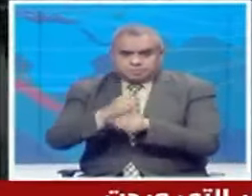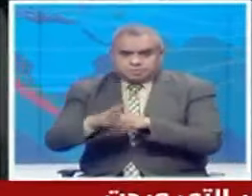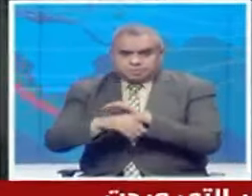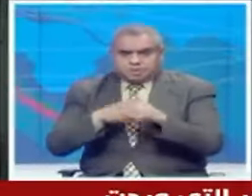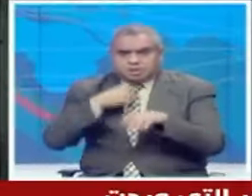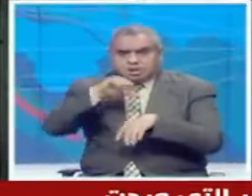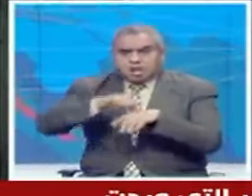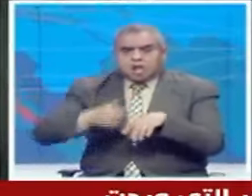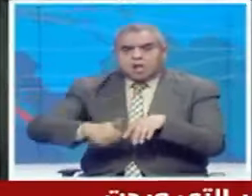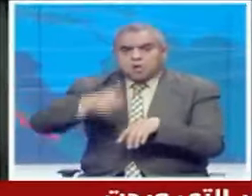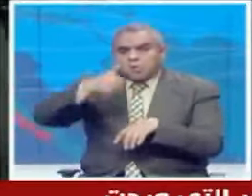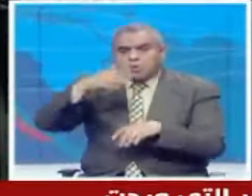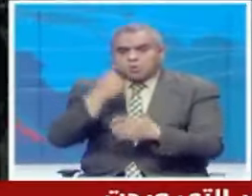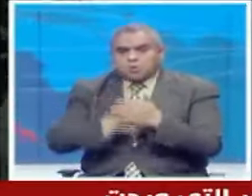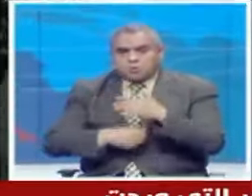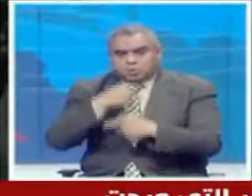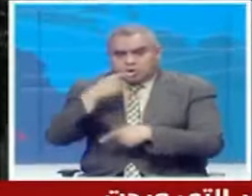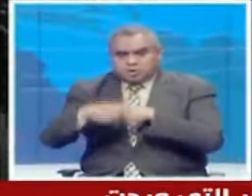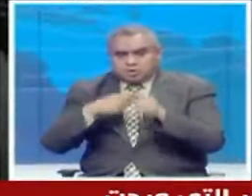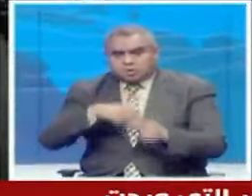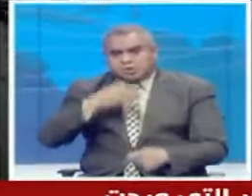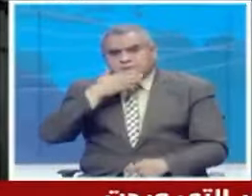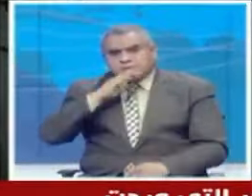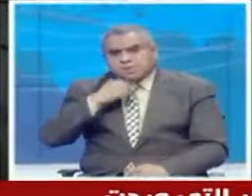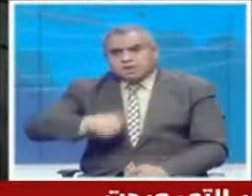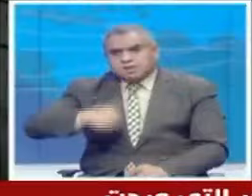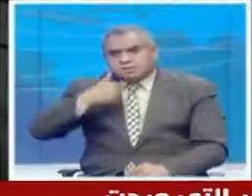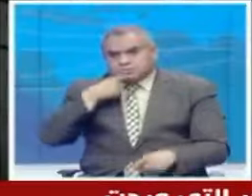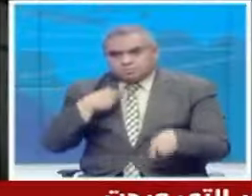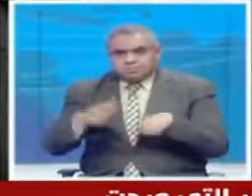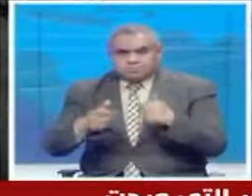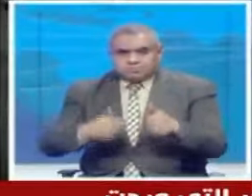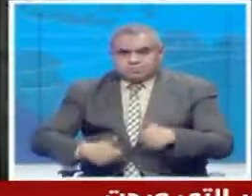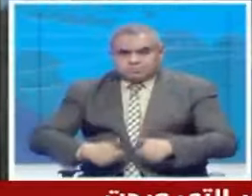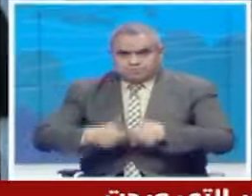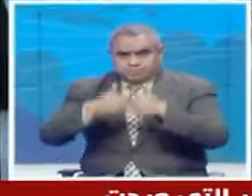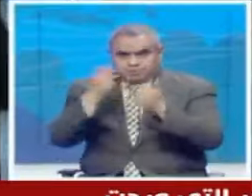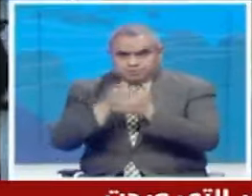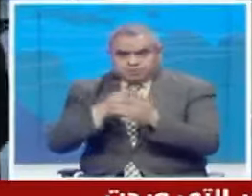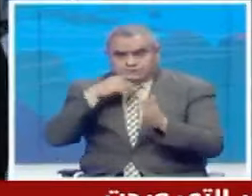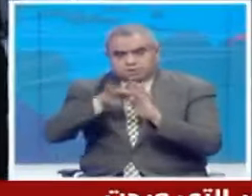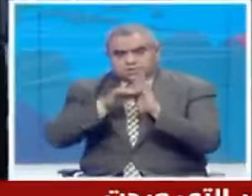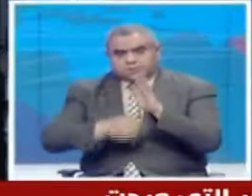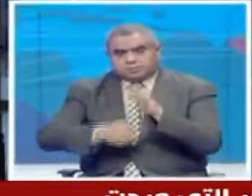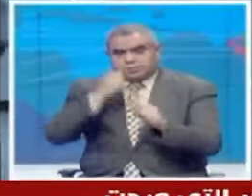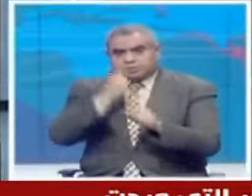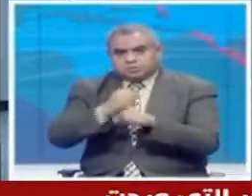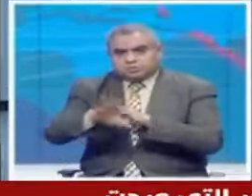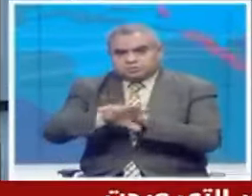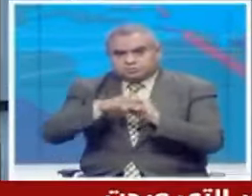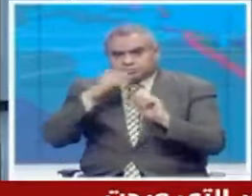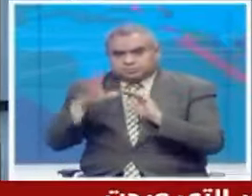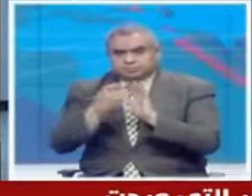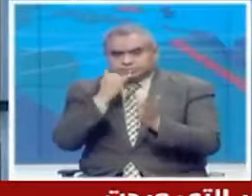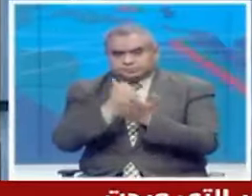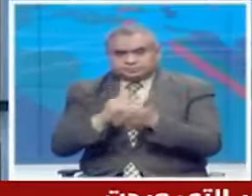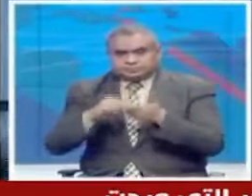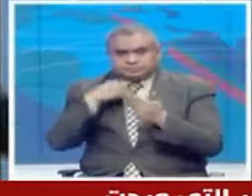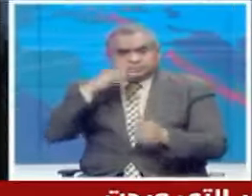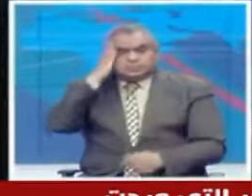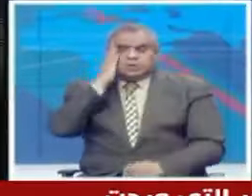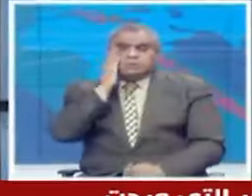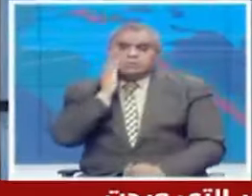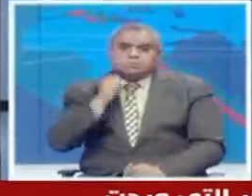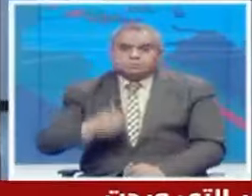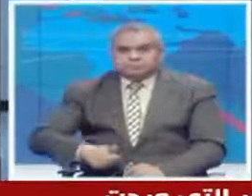أول على مستوى مصر. خدمة الحمد لله إلكترونية سهلة ومبسطة للمريض وميسرة، والحمد لله يعني شرف كبير لينا ان